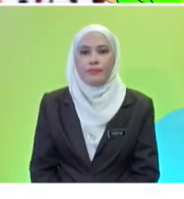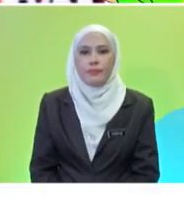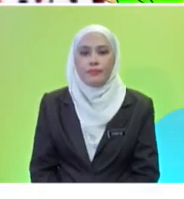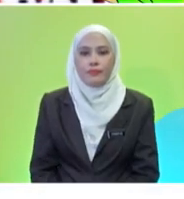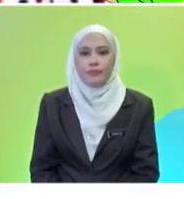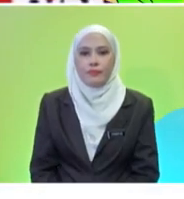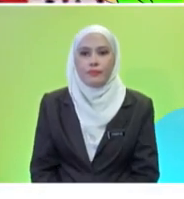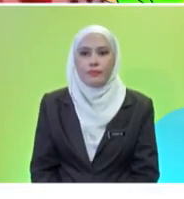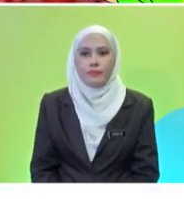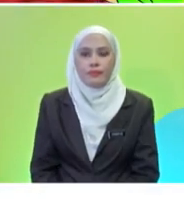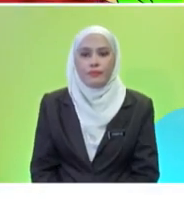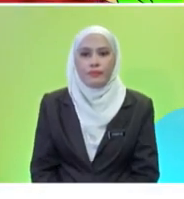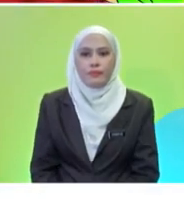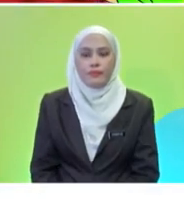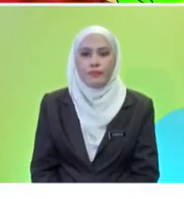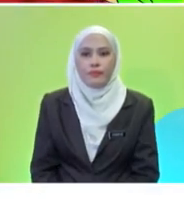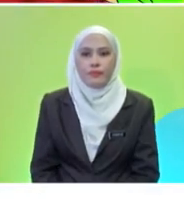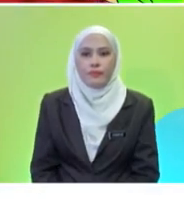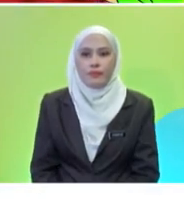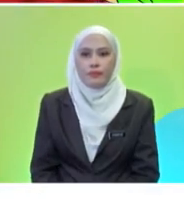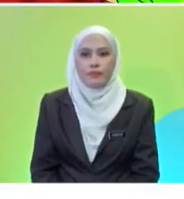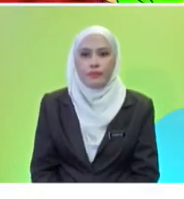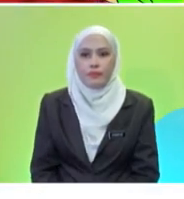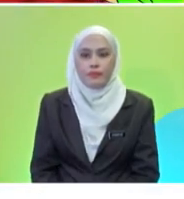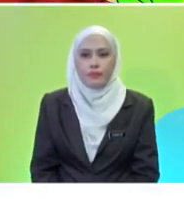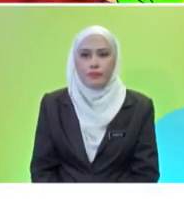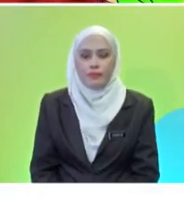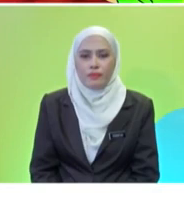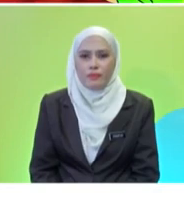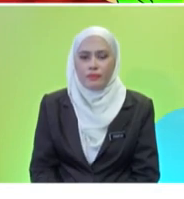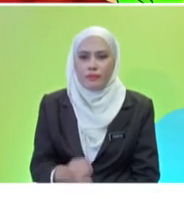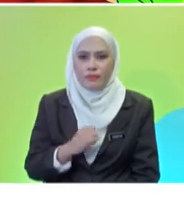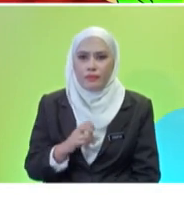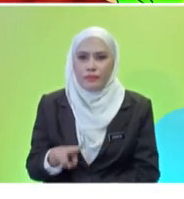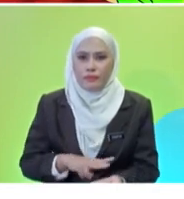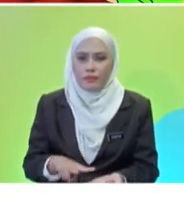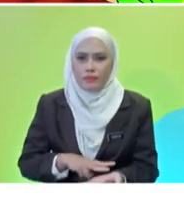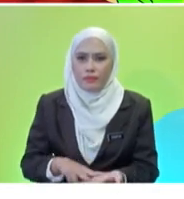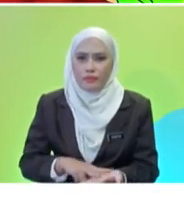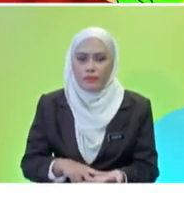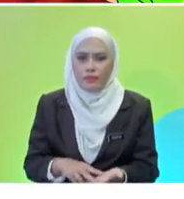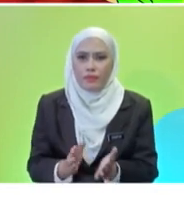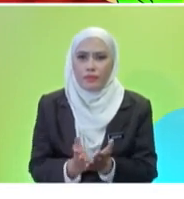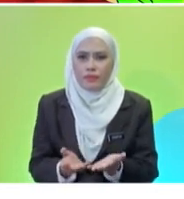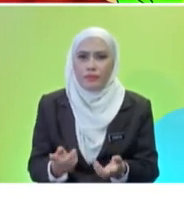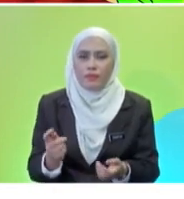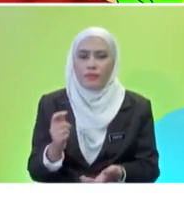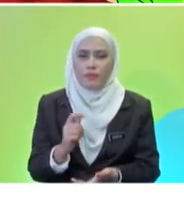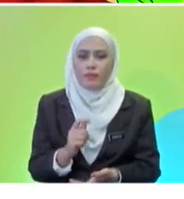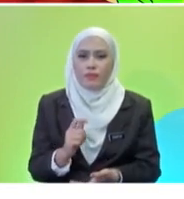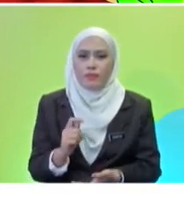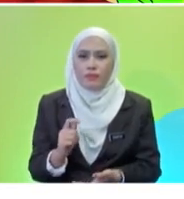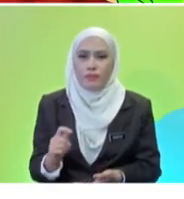guys Apakah yang sedang kamu pikirkan itu Saya sedang membaca buku tentang kata seni drama